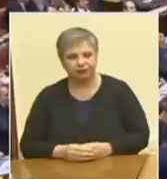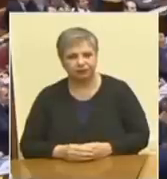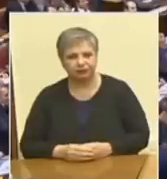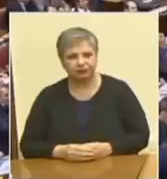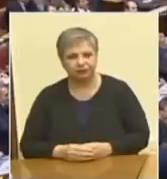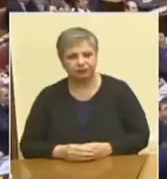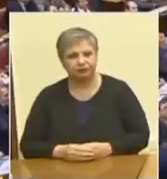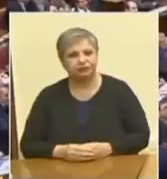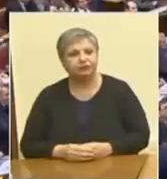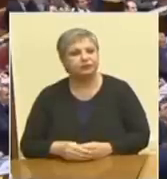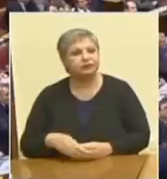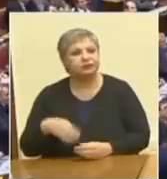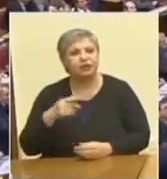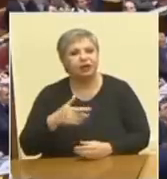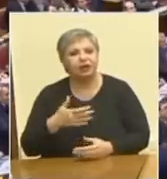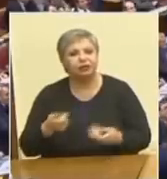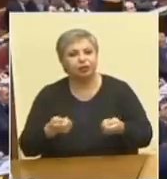Το ίδιο έκανε.